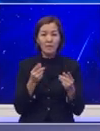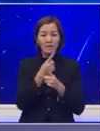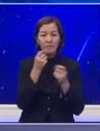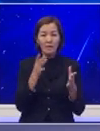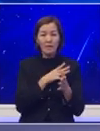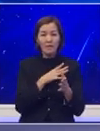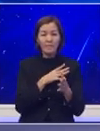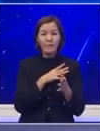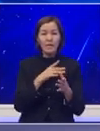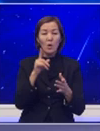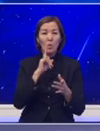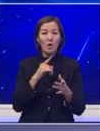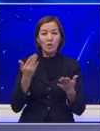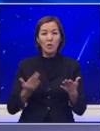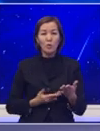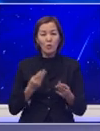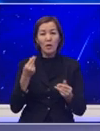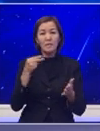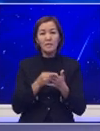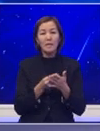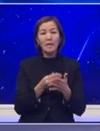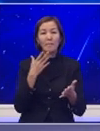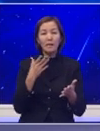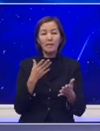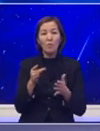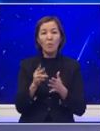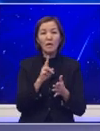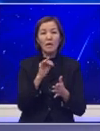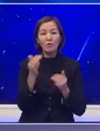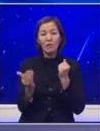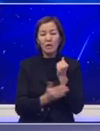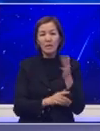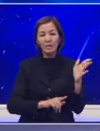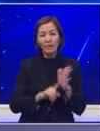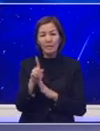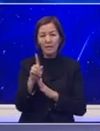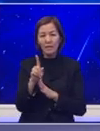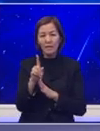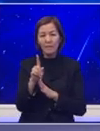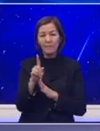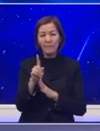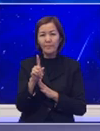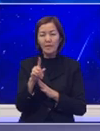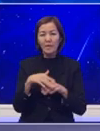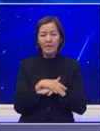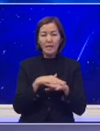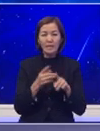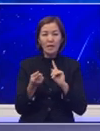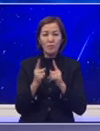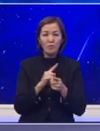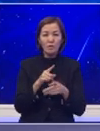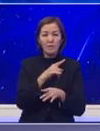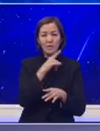сәйкес, елімізде уақытша тұру ақысының күрт өсуі 42-тің аяғында басталған. Аталған дүрбелеңмен нарықтағы